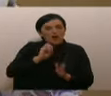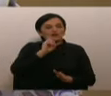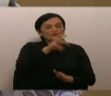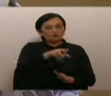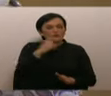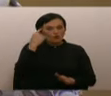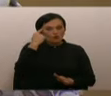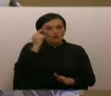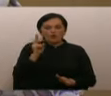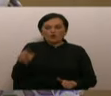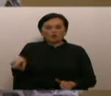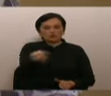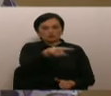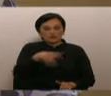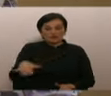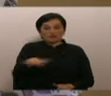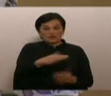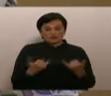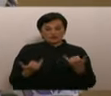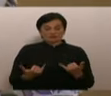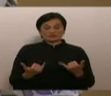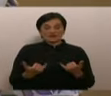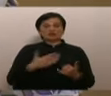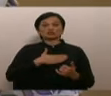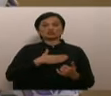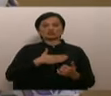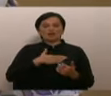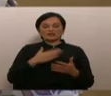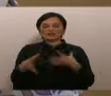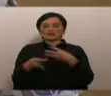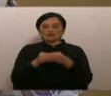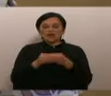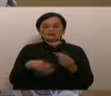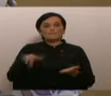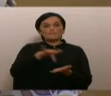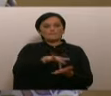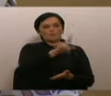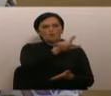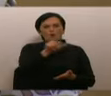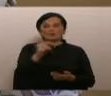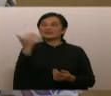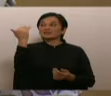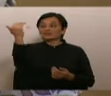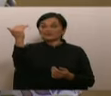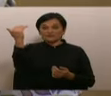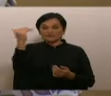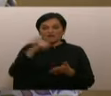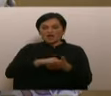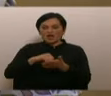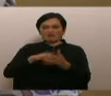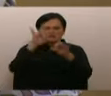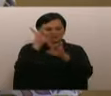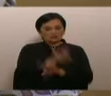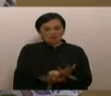ქვეყანაში. Da dres, როდესაც ჩვენი თანამოქალაქეები, თქვენგან გაღატაკებული